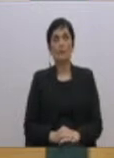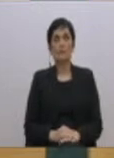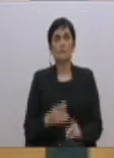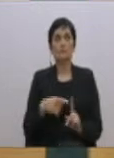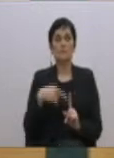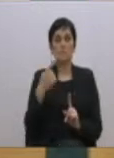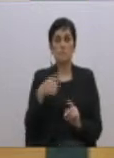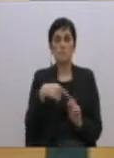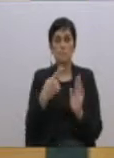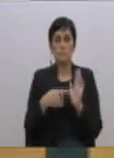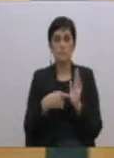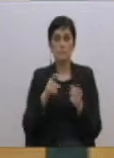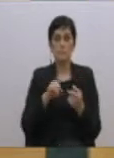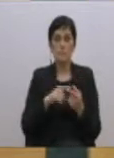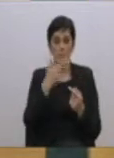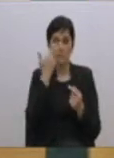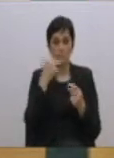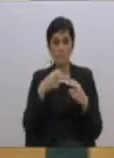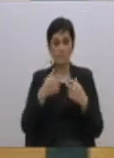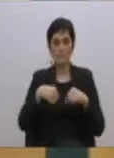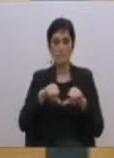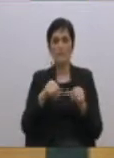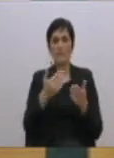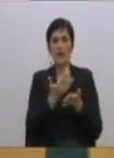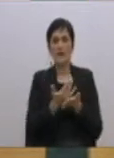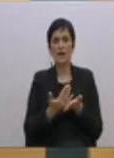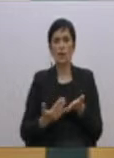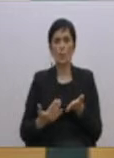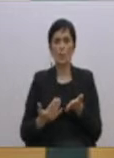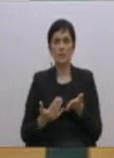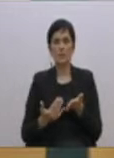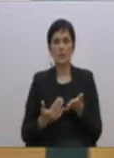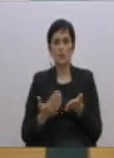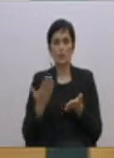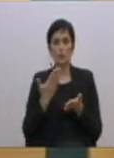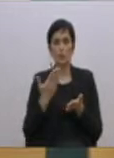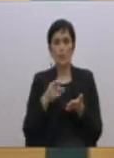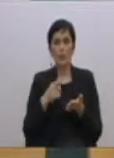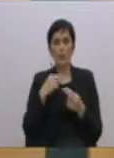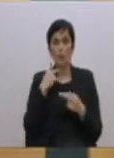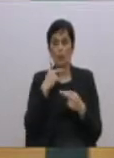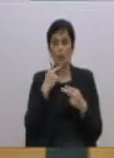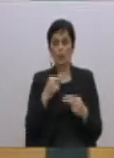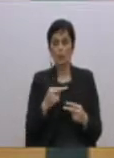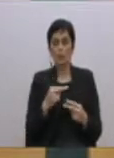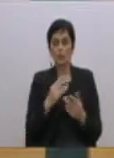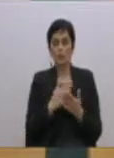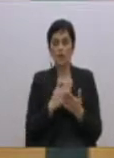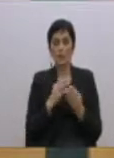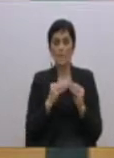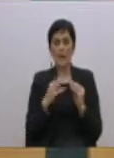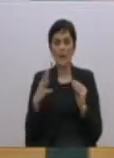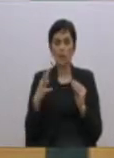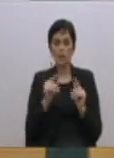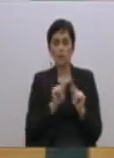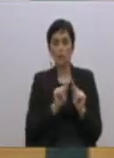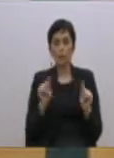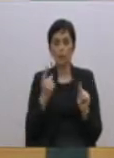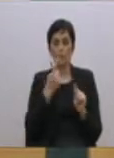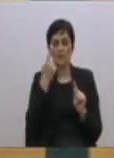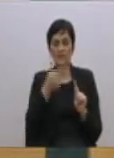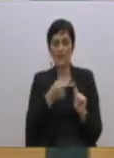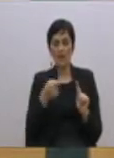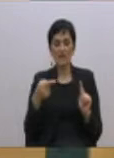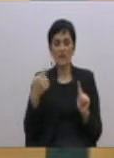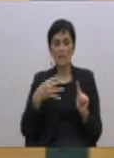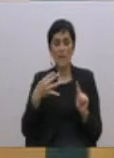Შემდეგ ის აკითხვა უკავშირდებოდა ვენეციის კომისიის რეკომენდაციას, რომლებზეც ყურადღება გამახვილებული მე-15 პუნქტის პირველ ქვეპუნქტსა და